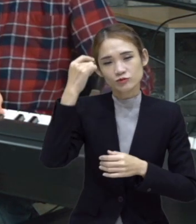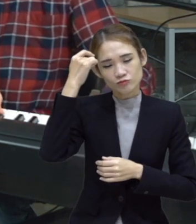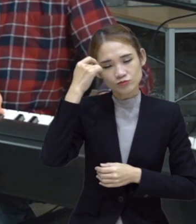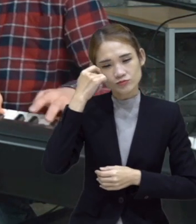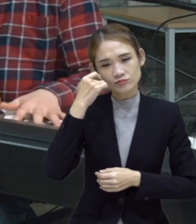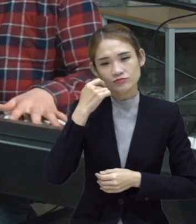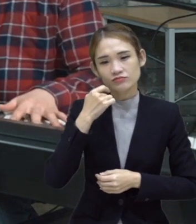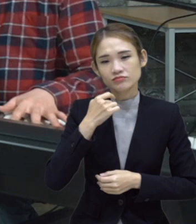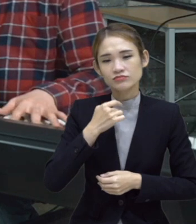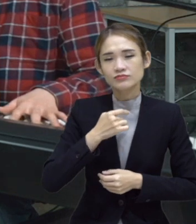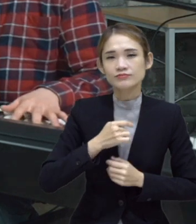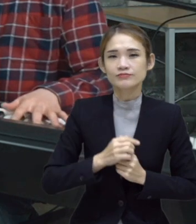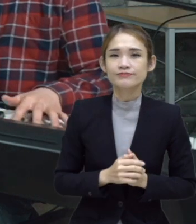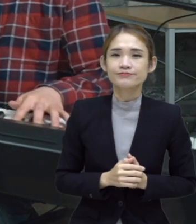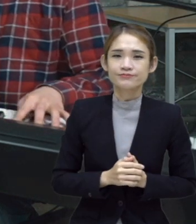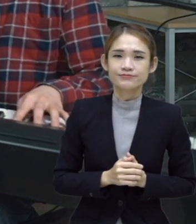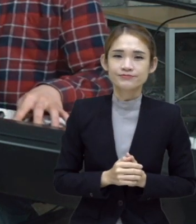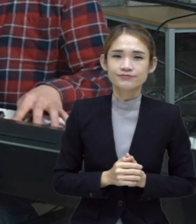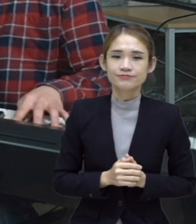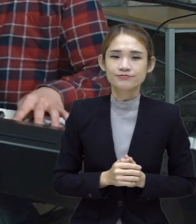느낄 수밖에.